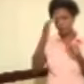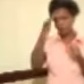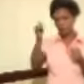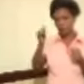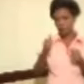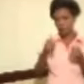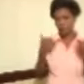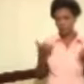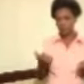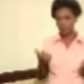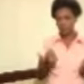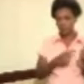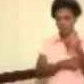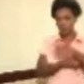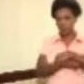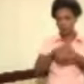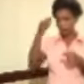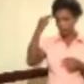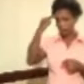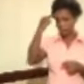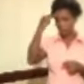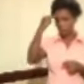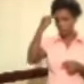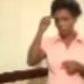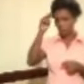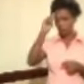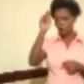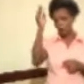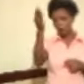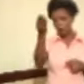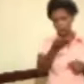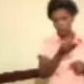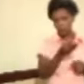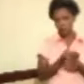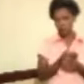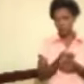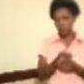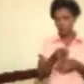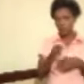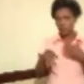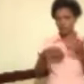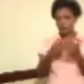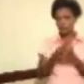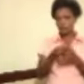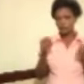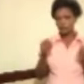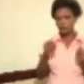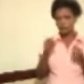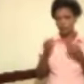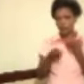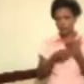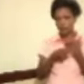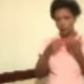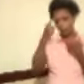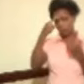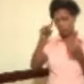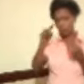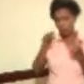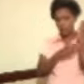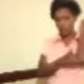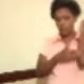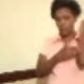Je vais bien voter pour Michel Martelly, qui sait. Je vais saluer et femme dans le pays, parce que c'est fait femme hier, il a été fait